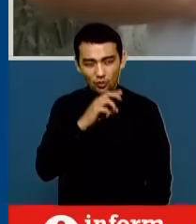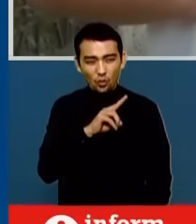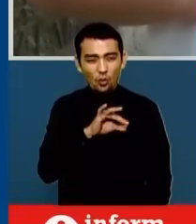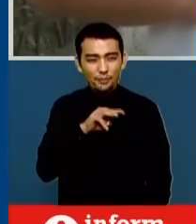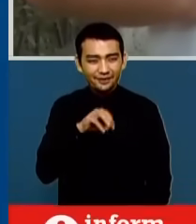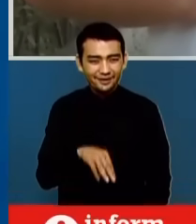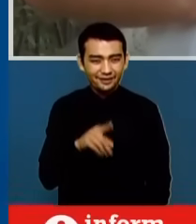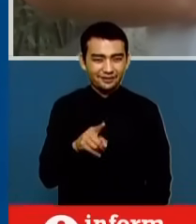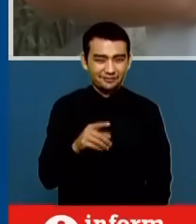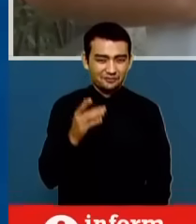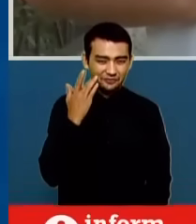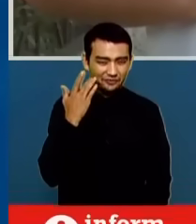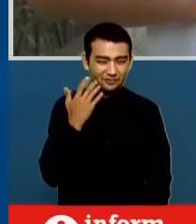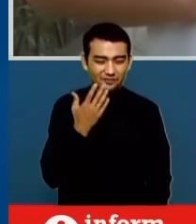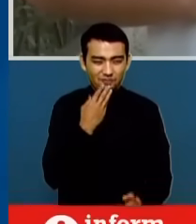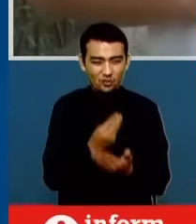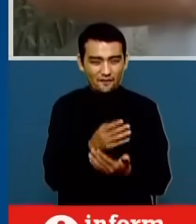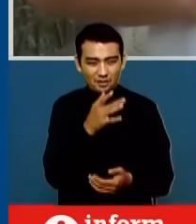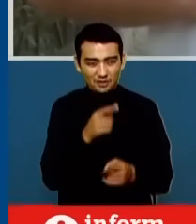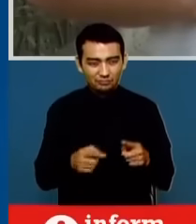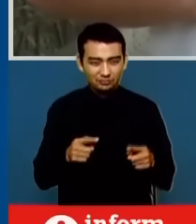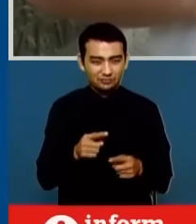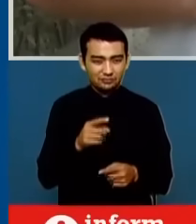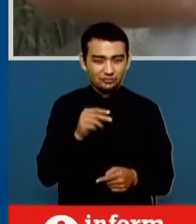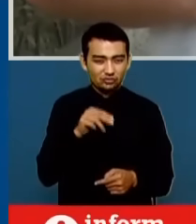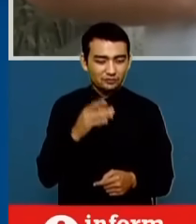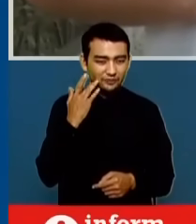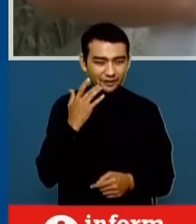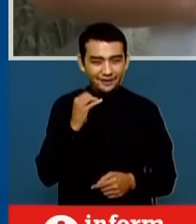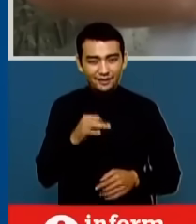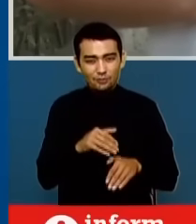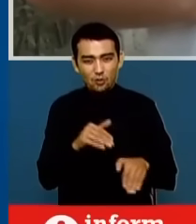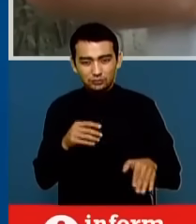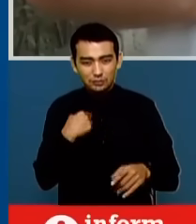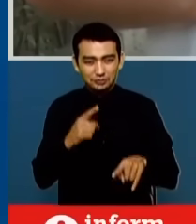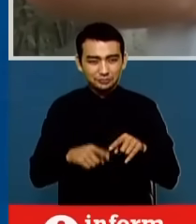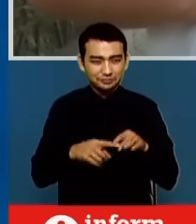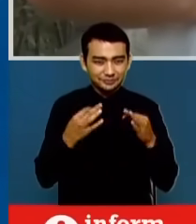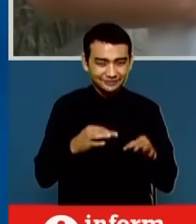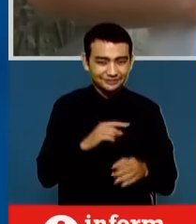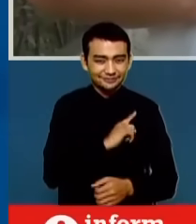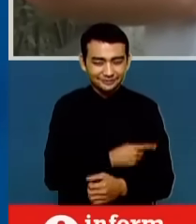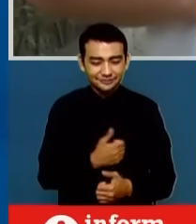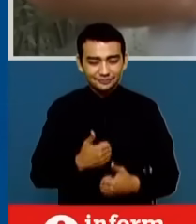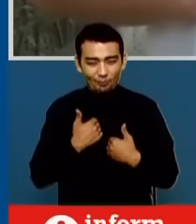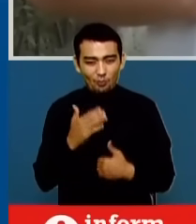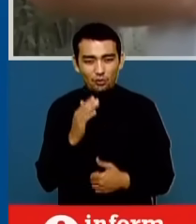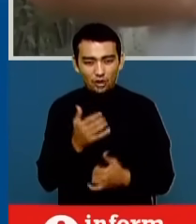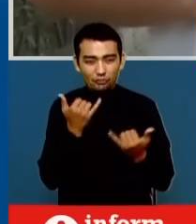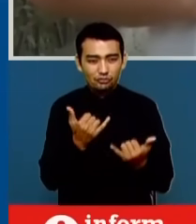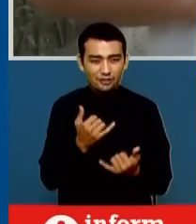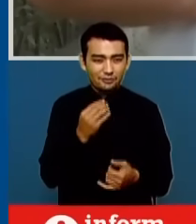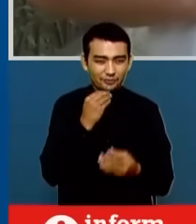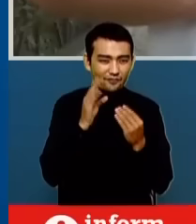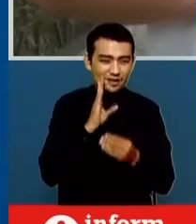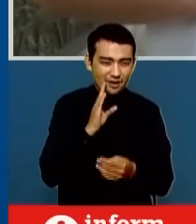бұл маусымдық жағдай дейді. Әрі кептелісті болдырмау үшін кедендегі көліктерді тездетіп өткізуге күш салатындарын жеткізді. Қазір ассусыз